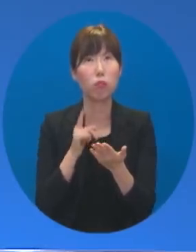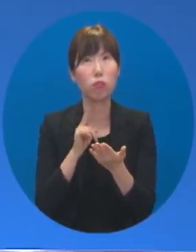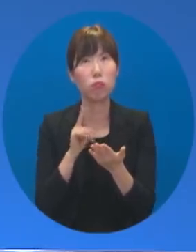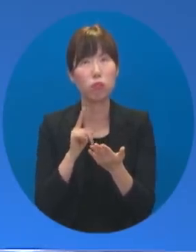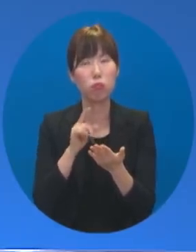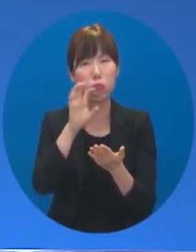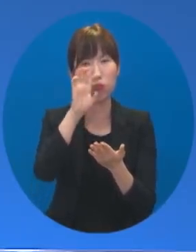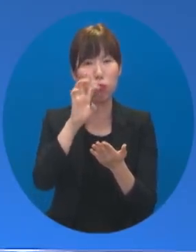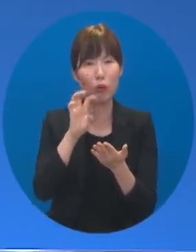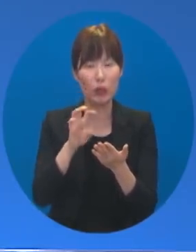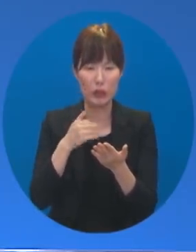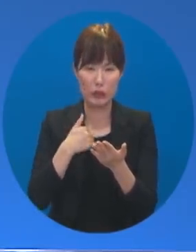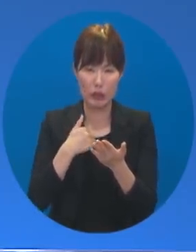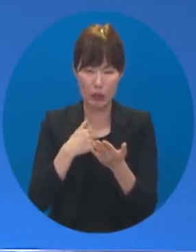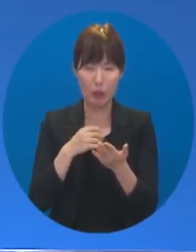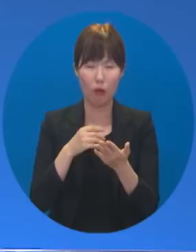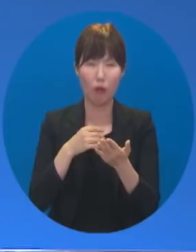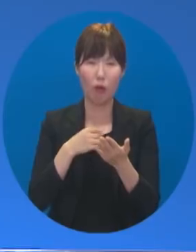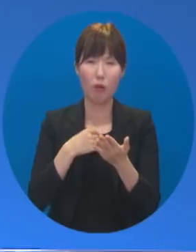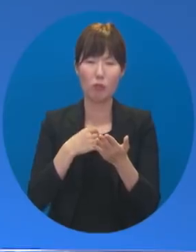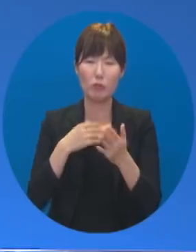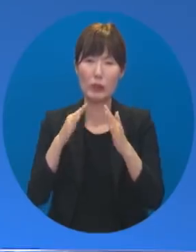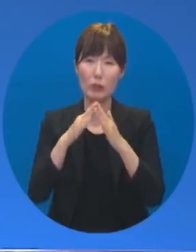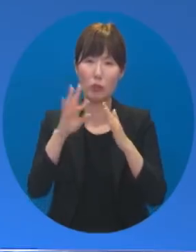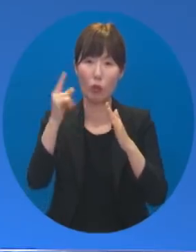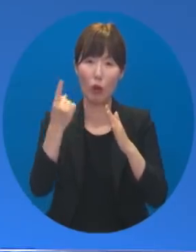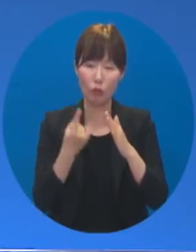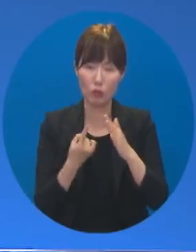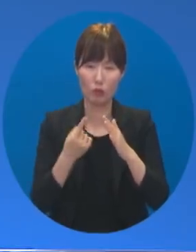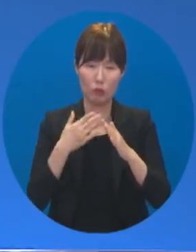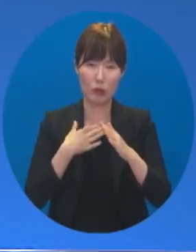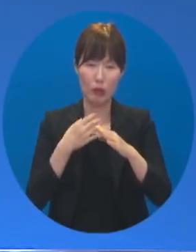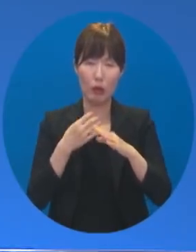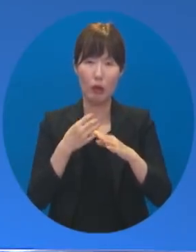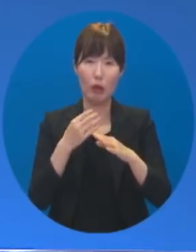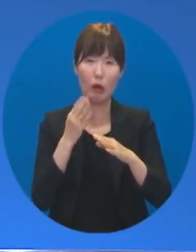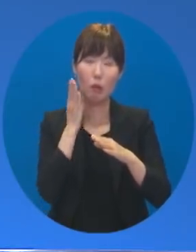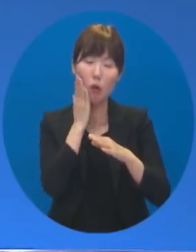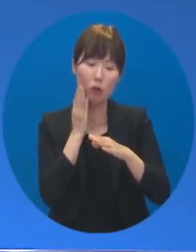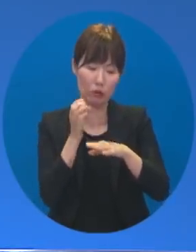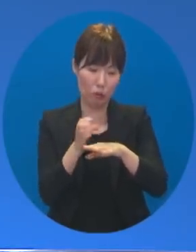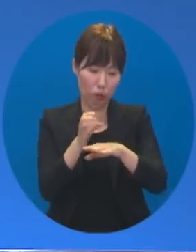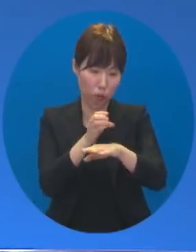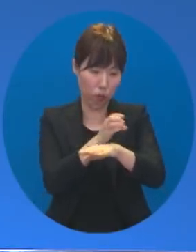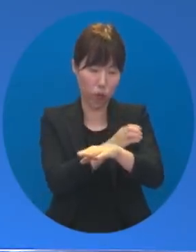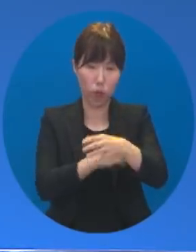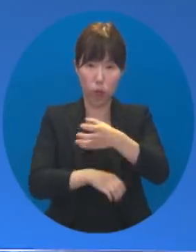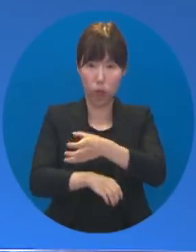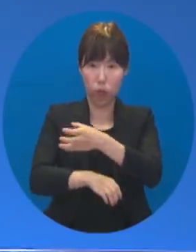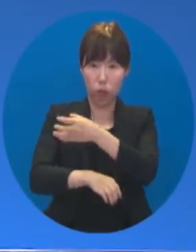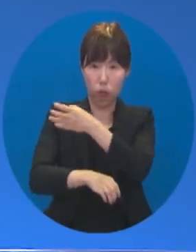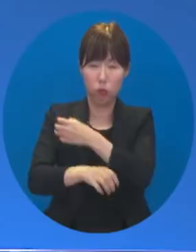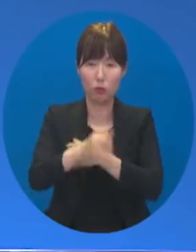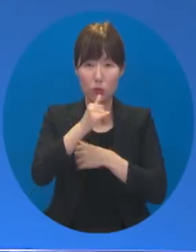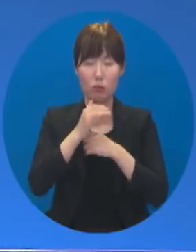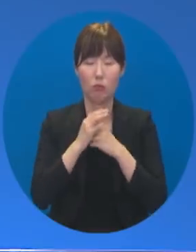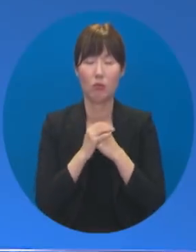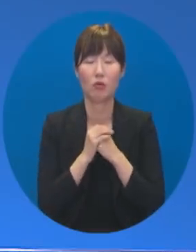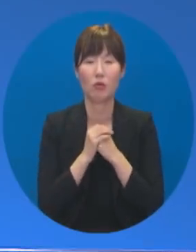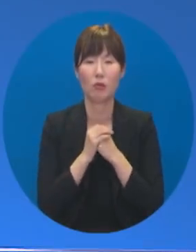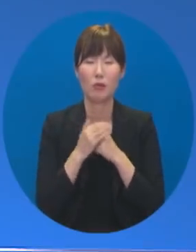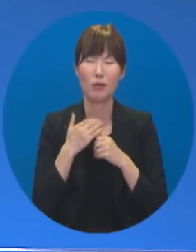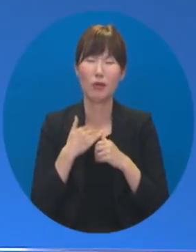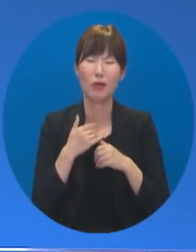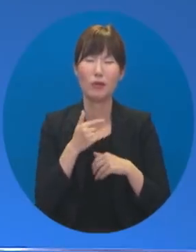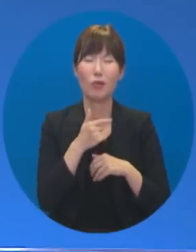여기가 시퍼렇게 멍들었더라고요. 너무 시퍼렇게 너무 아파가지고 내가 참 내 자식을